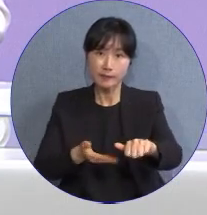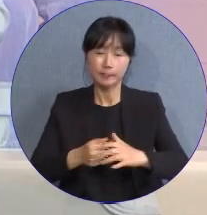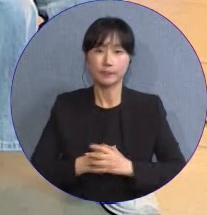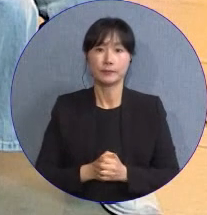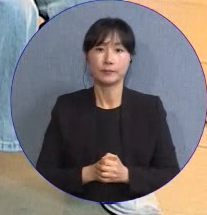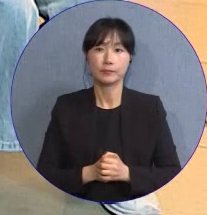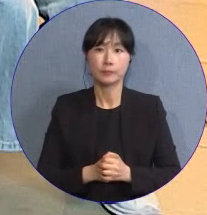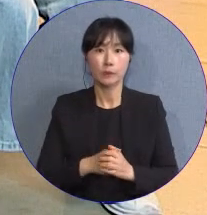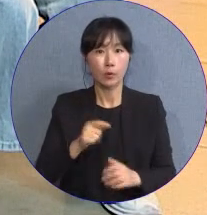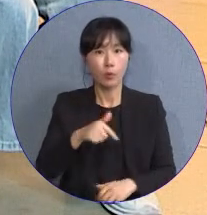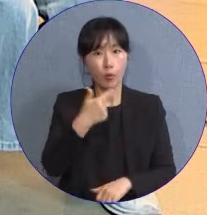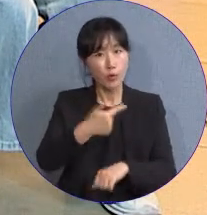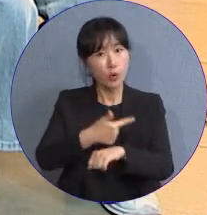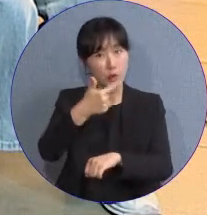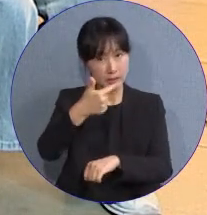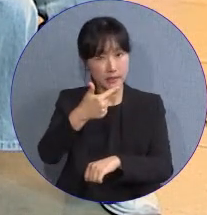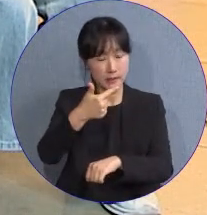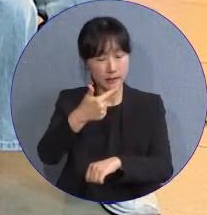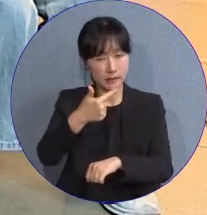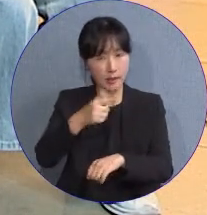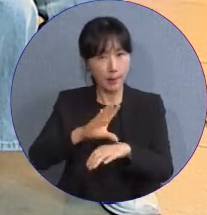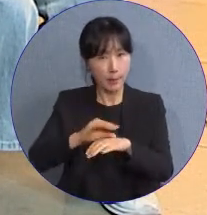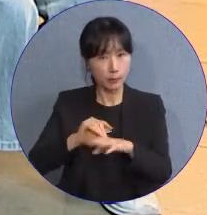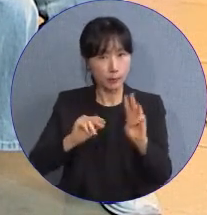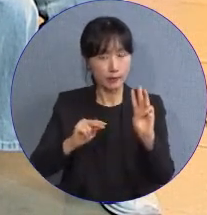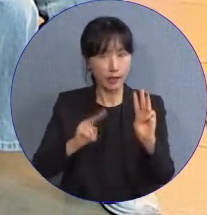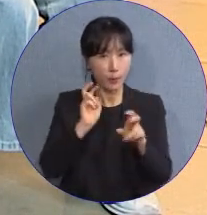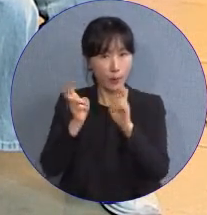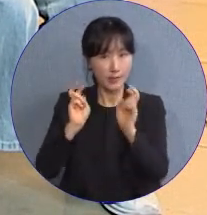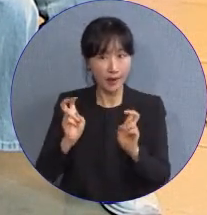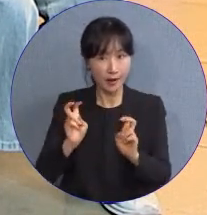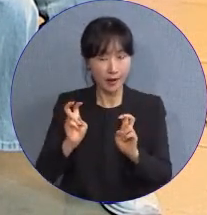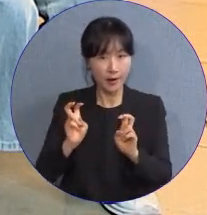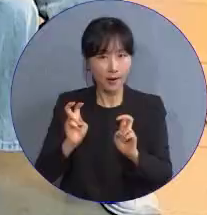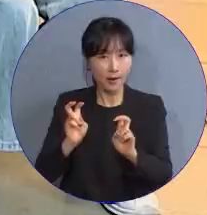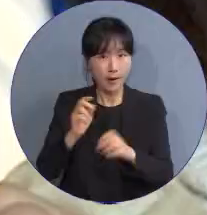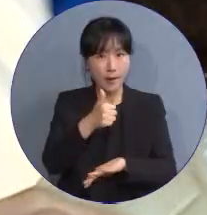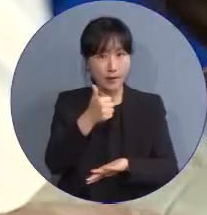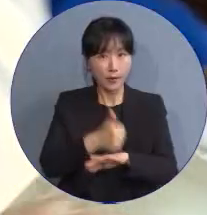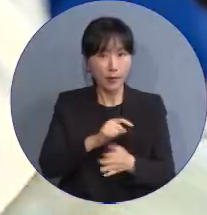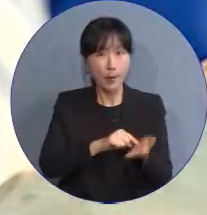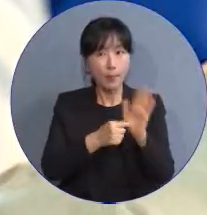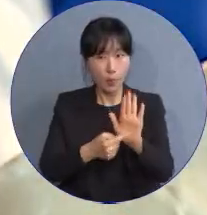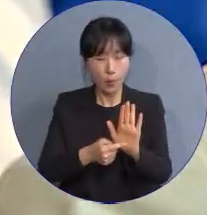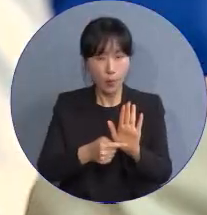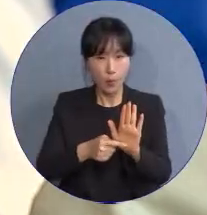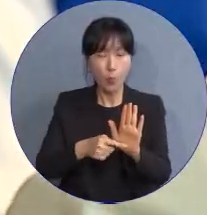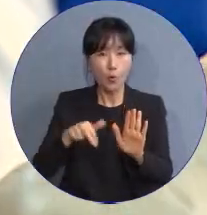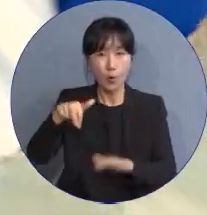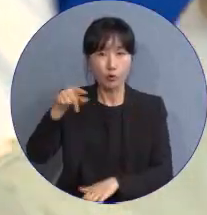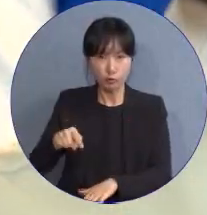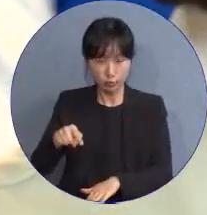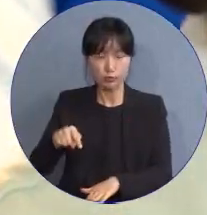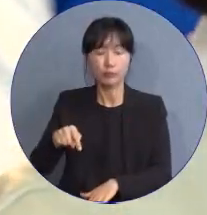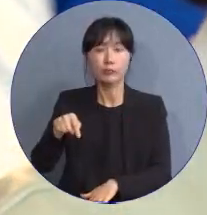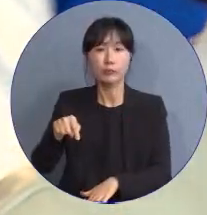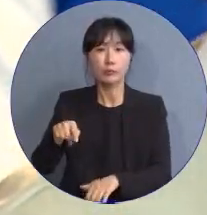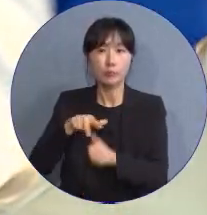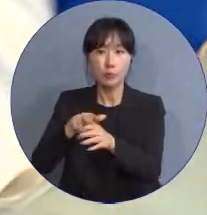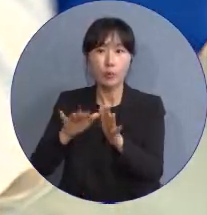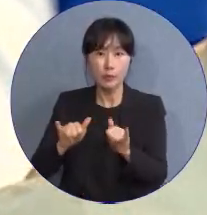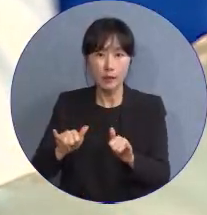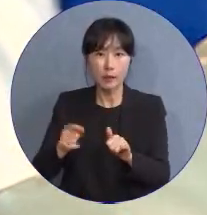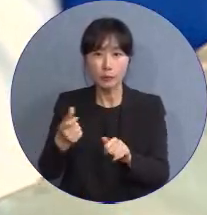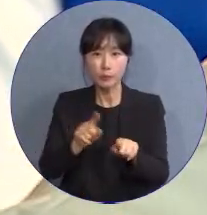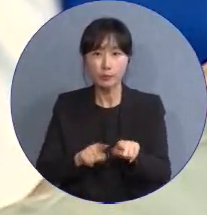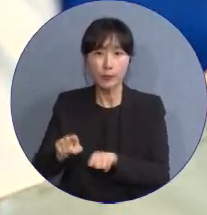네, 오후 6시 지상파 3사 출구조사 결과 발표에서 국민의힘 주진우 후보가 오차 범위 내에서 앞서는